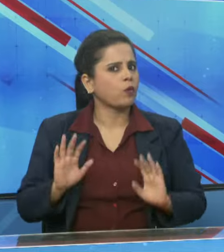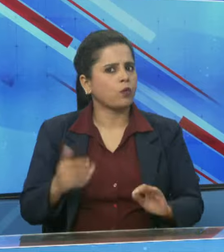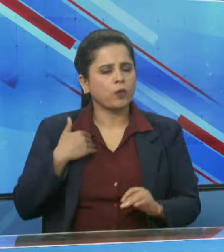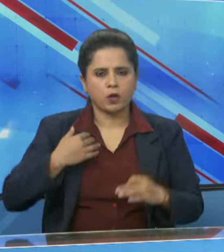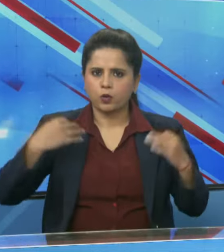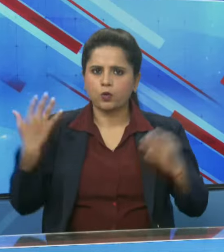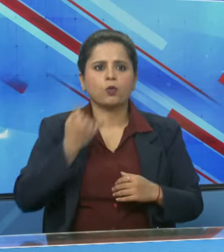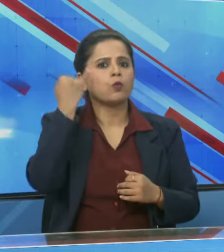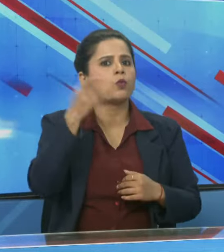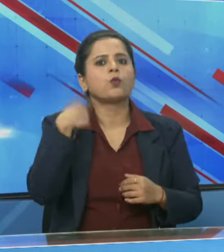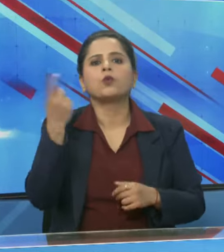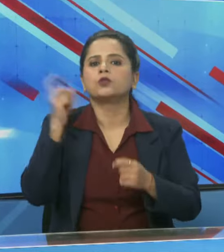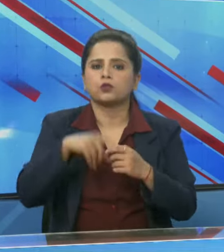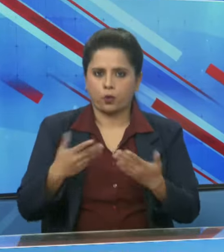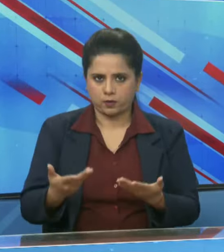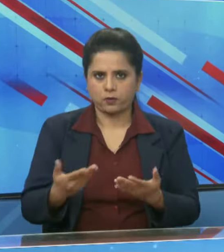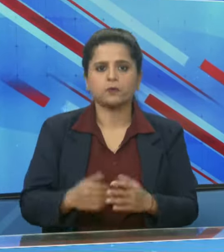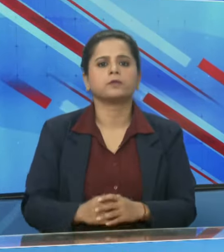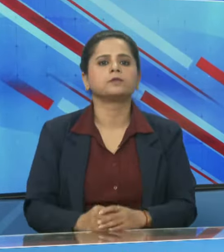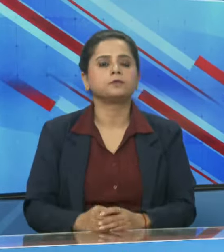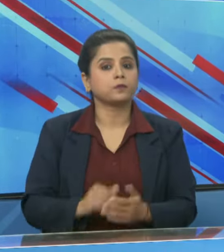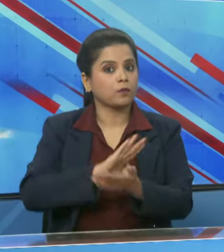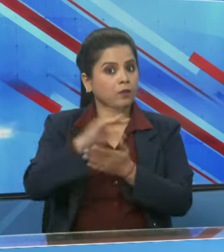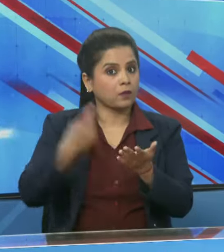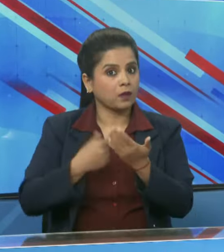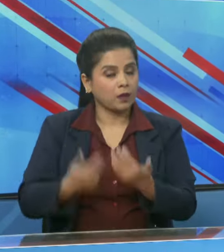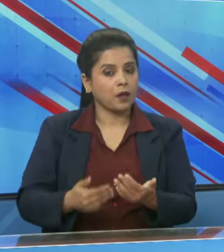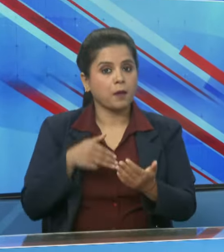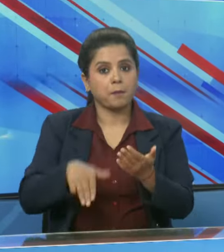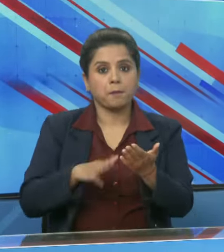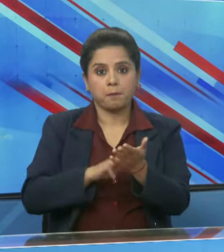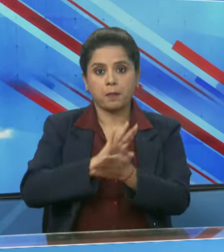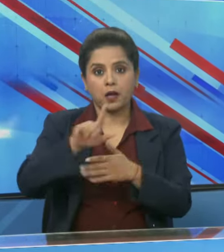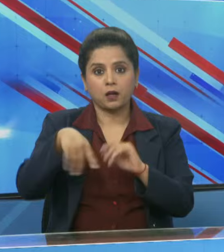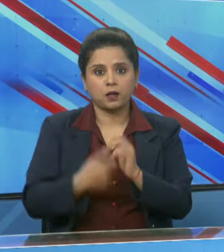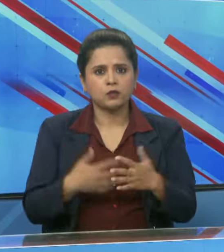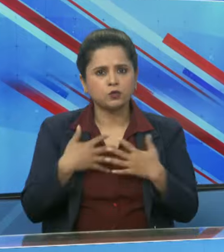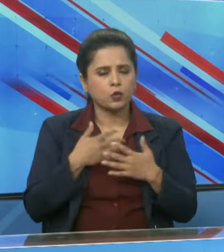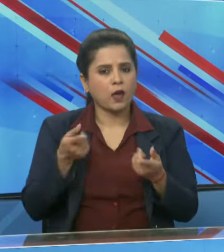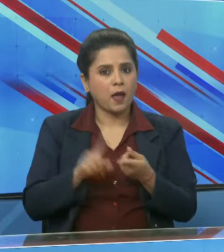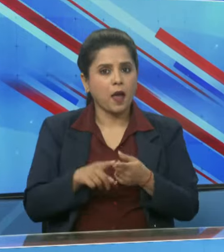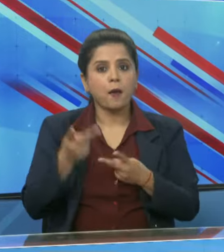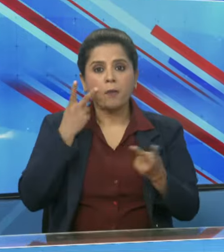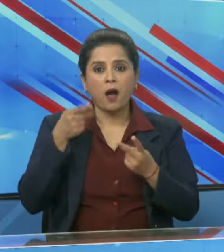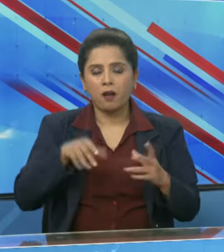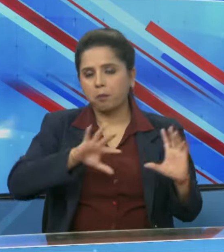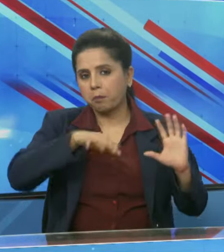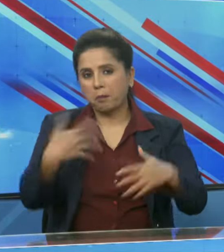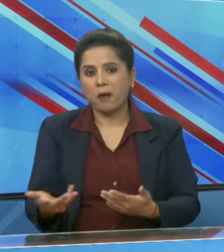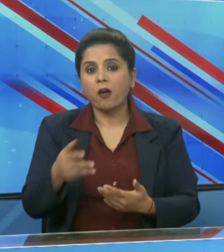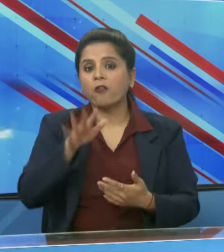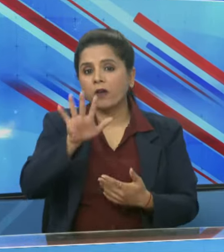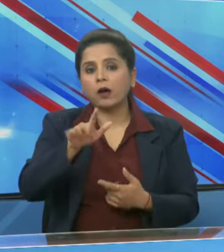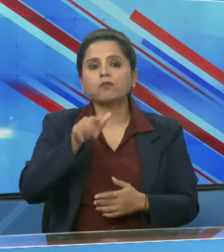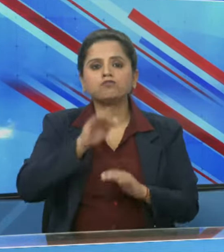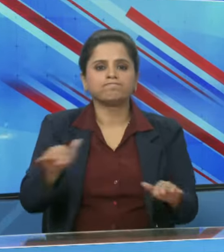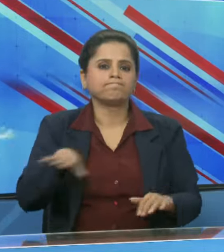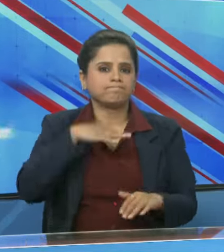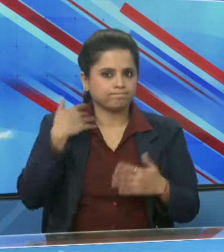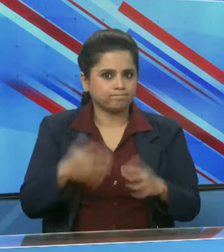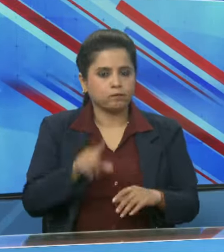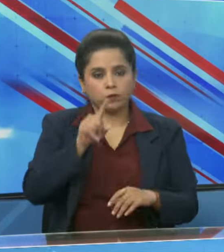घर तलाशेंगे। हरियाणा के महेंद्रगढ़ में दर्दनाक हादसे में स्कूल बस के पलटने से 5 बच्चों की मौत हो गई